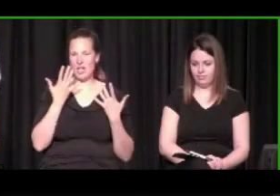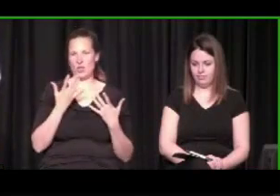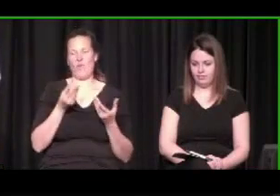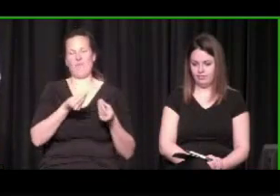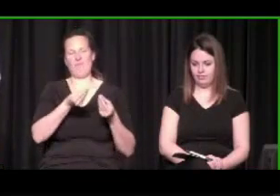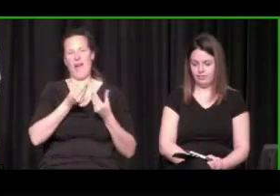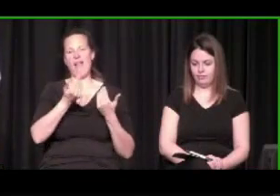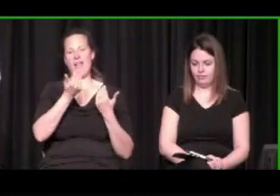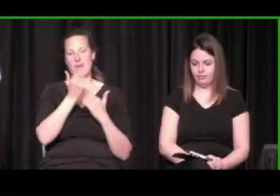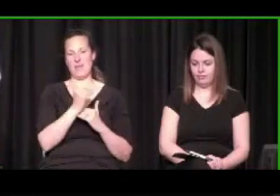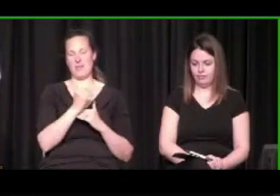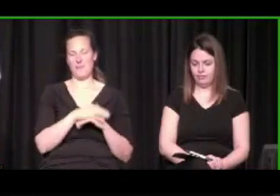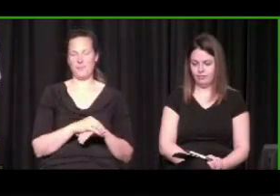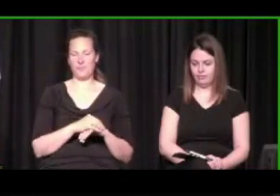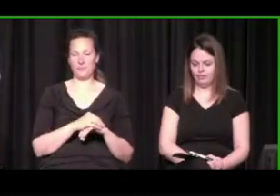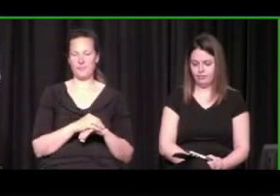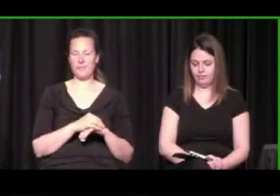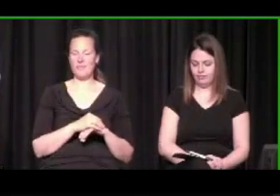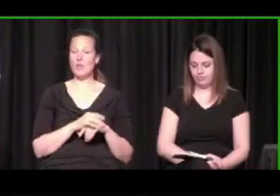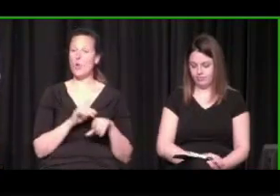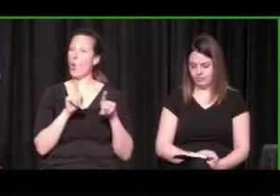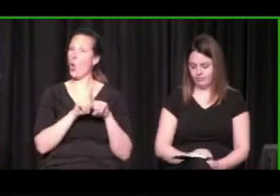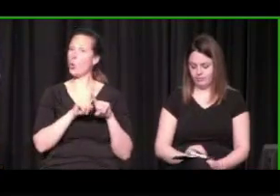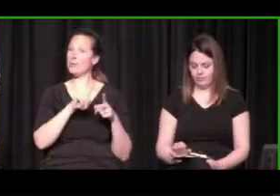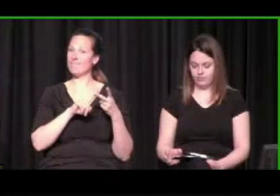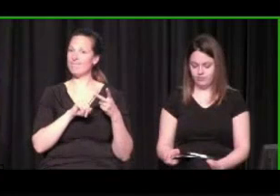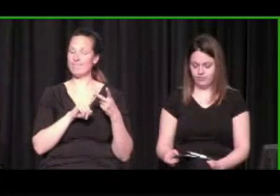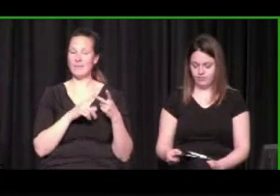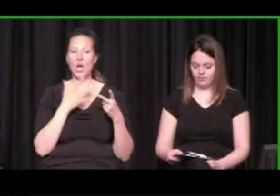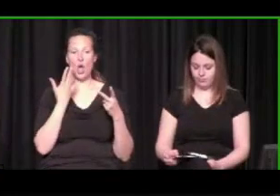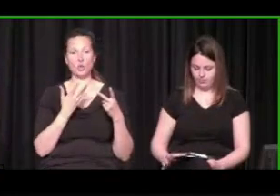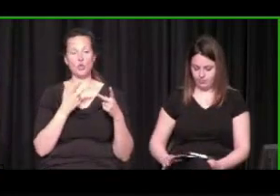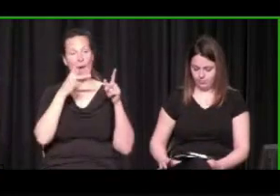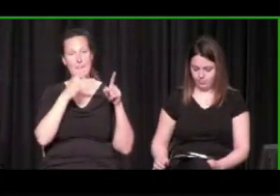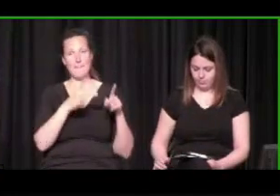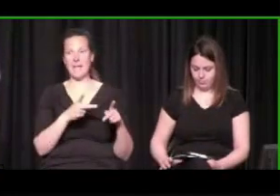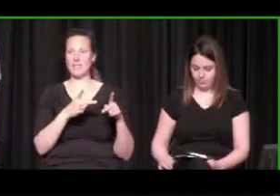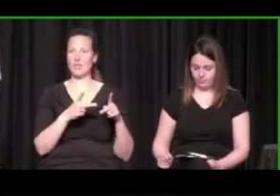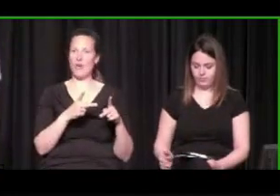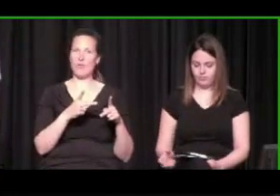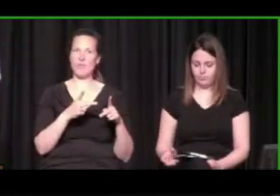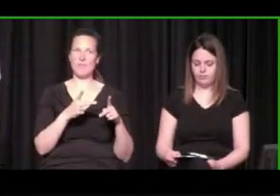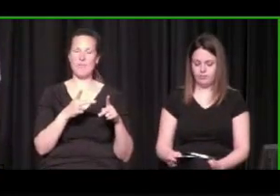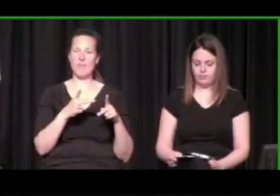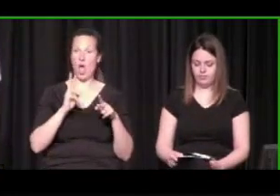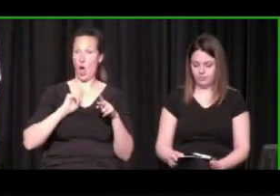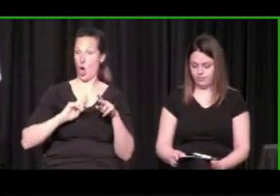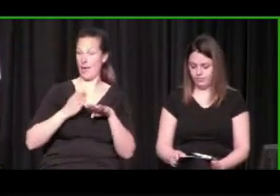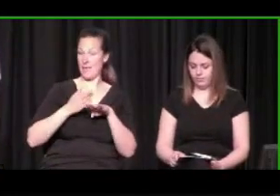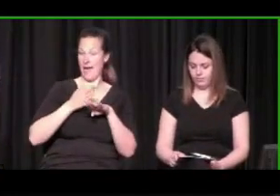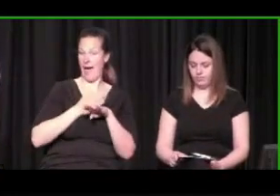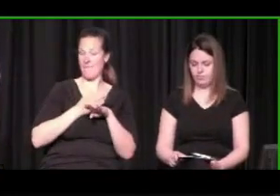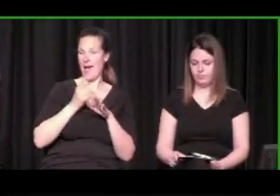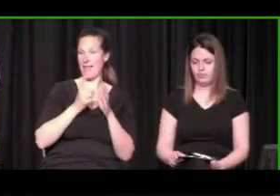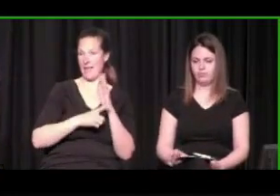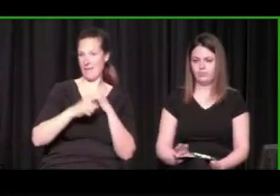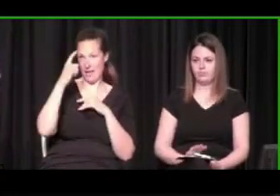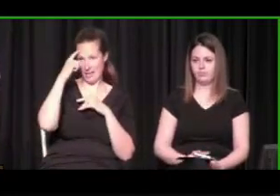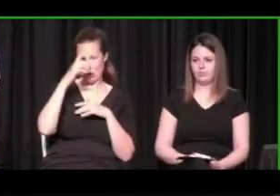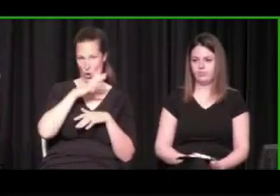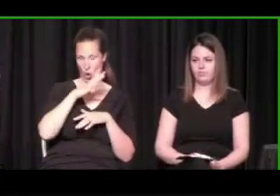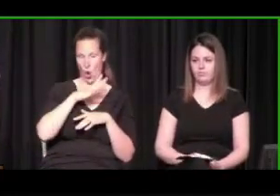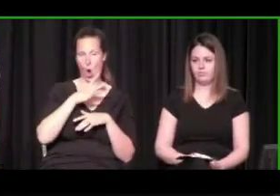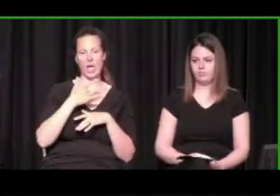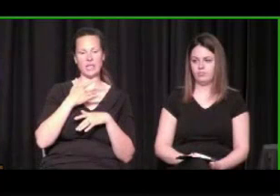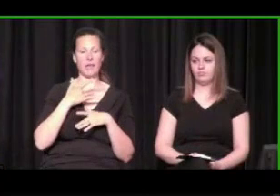effectuer comme tâche. Elles vont aussi davantage vers l'approche de la retraite, percevoir que de toute façon, il en